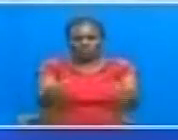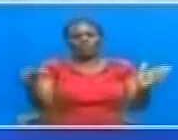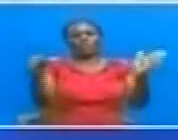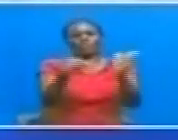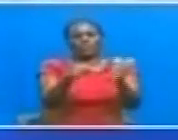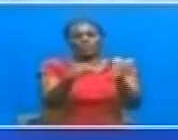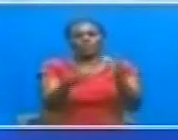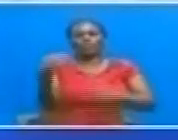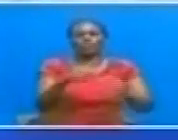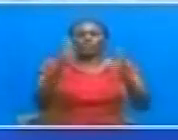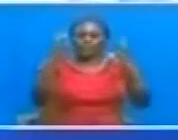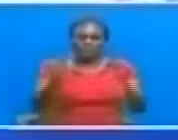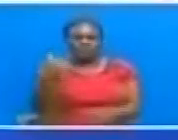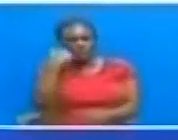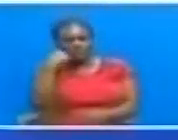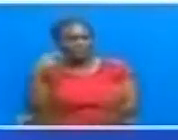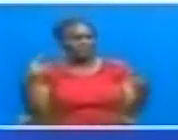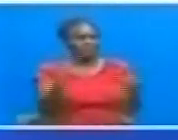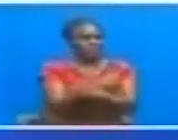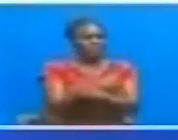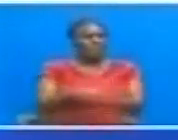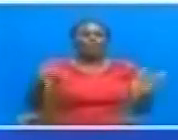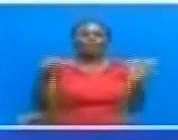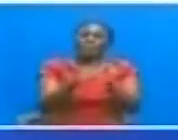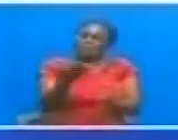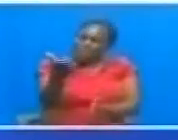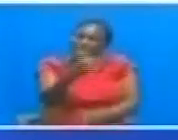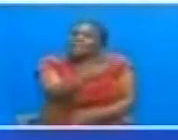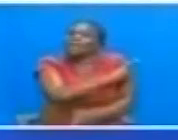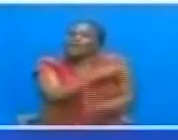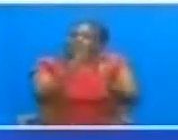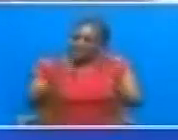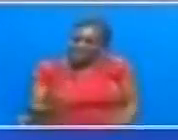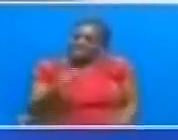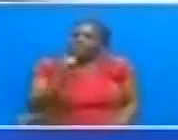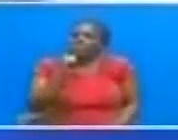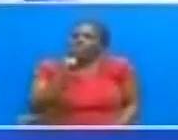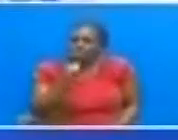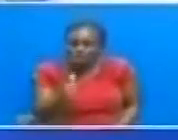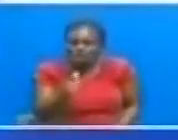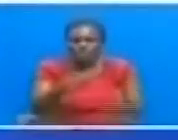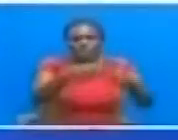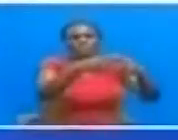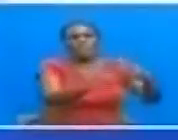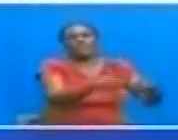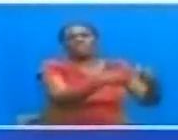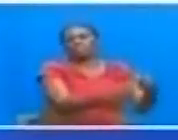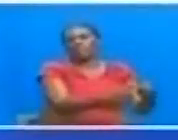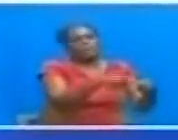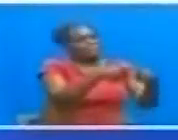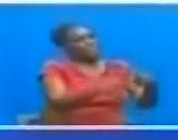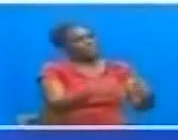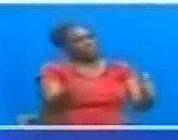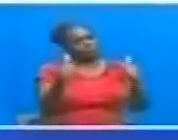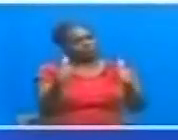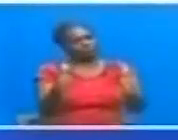yakichangia pakubwa katika magonjwa mengine tofauti. Kwa hiyo matatizo yako katika madaktari, sio katika ile mashini zinazotumiwa. Mashini ni zile